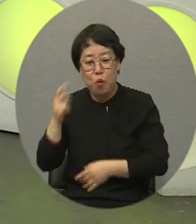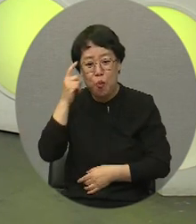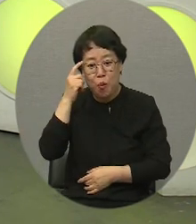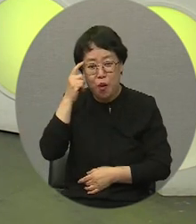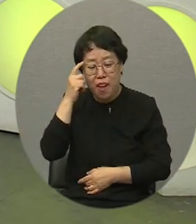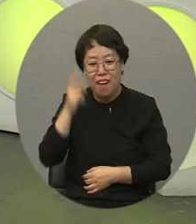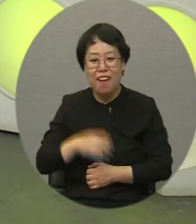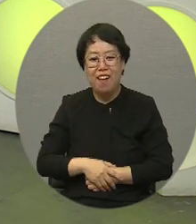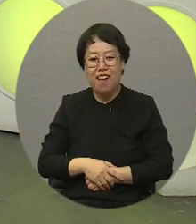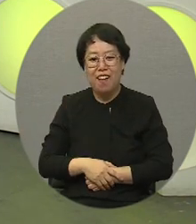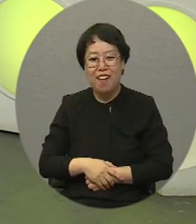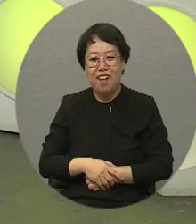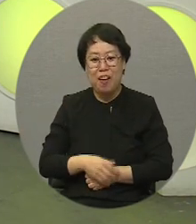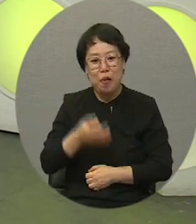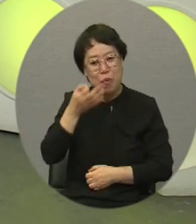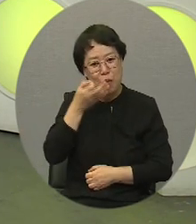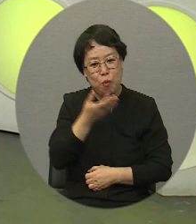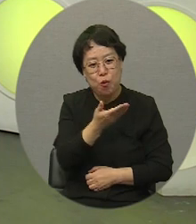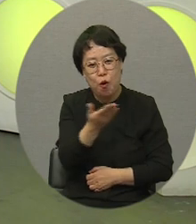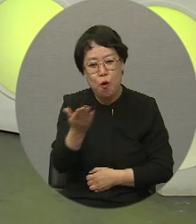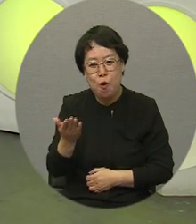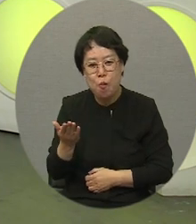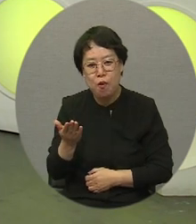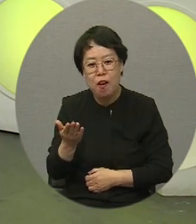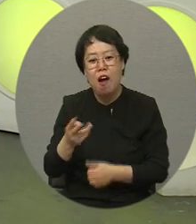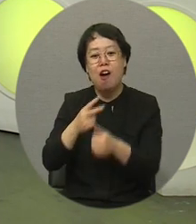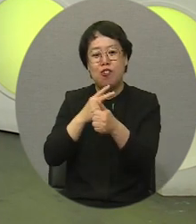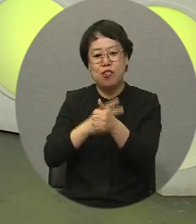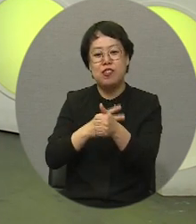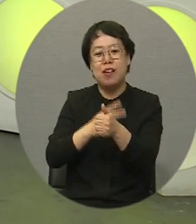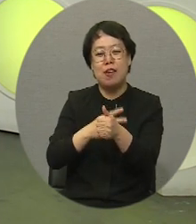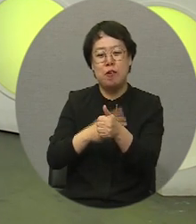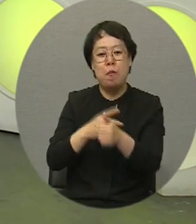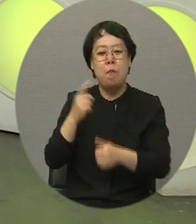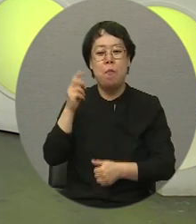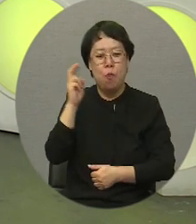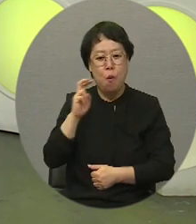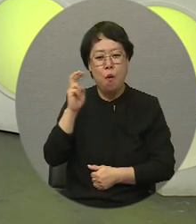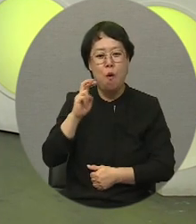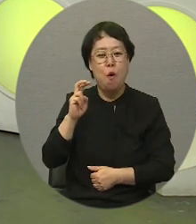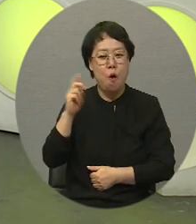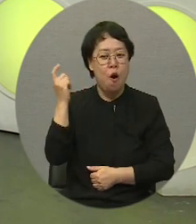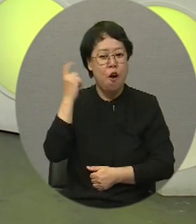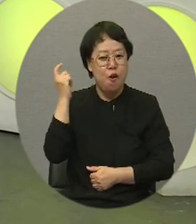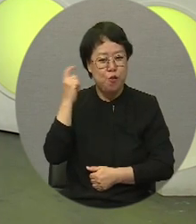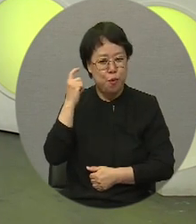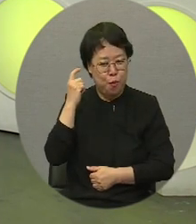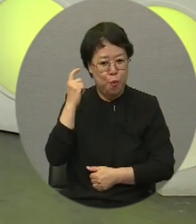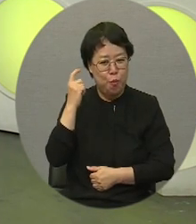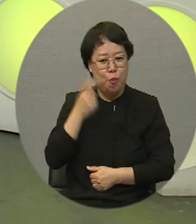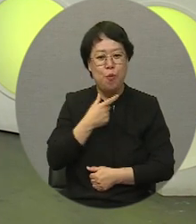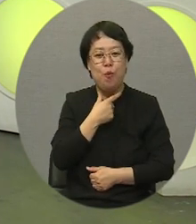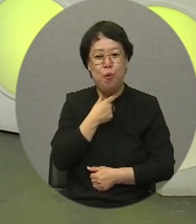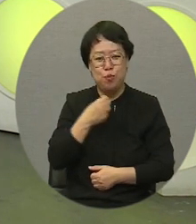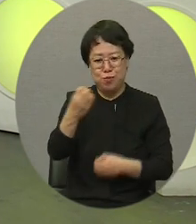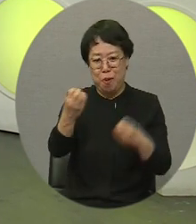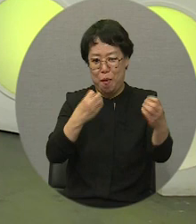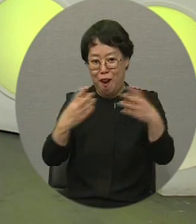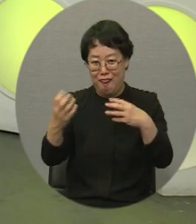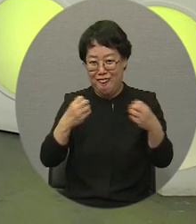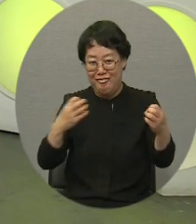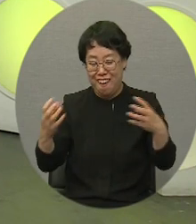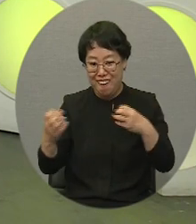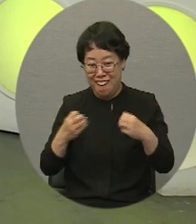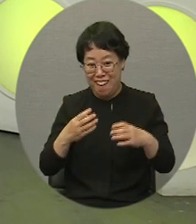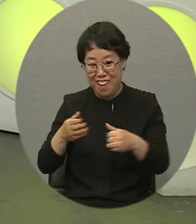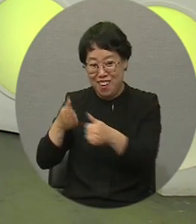여러분들이 김영만 선생님 모셨는데 노래를 안 들어보고 어떻게 그냥 있을 수 있느냐 네. 이렇게 말씀하셨는데 오늘 선생님 특별히 부탁